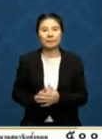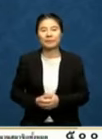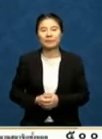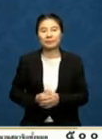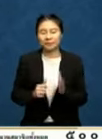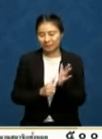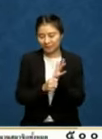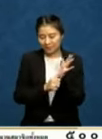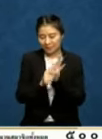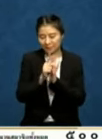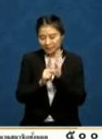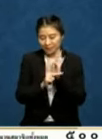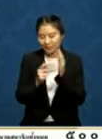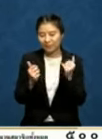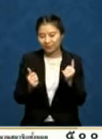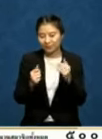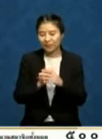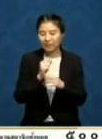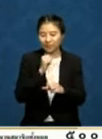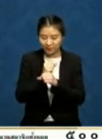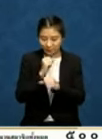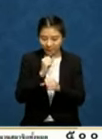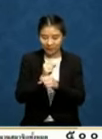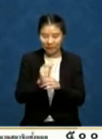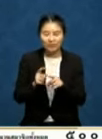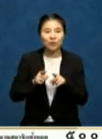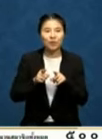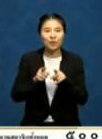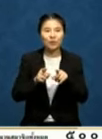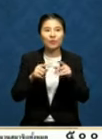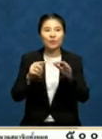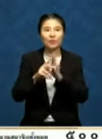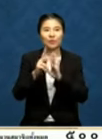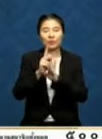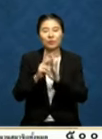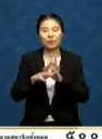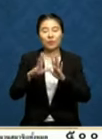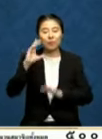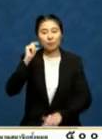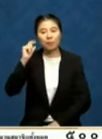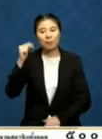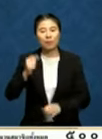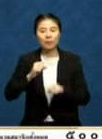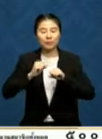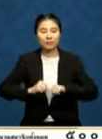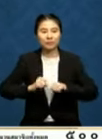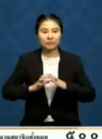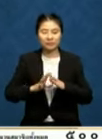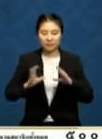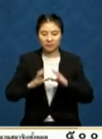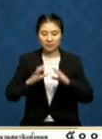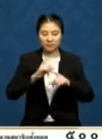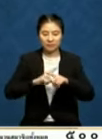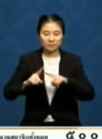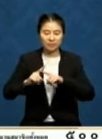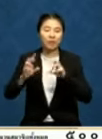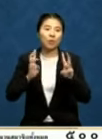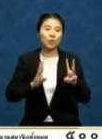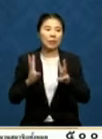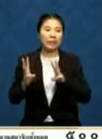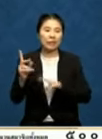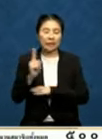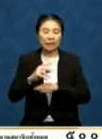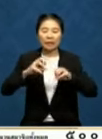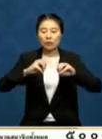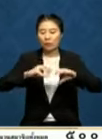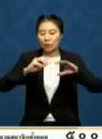การแก้กฎหมายฉบับนี้ก็จำเป็นครับที่ต้องทำควบคู่กับการพยายามสร้างความเข้าใจกับผู้ปกครองแล้วก็ระดมแนวทางจากทุกฝ่ายว่าจะใช้วิธีการอะไรได้บ้างในการส